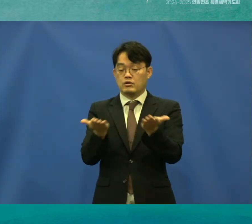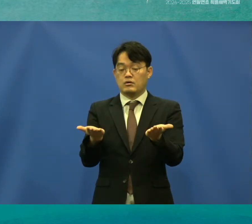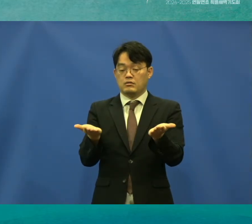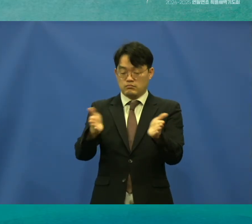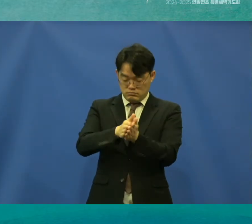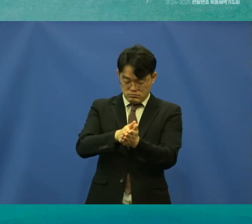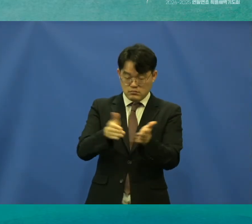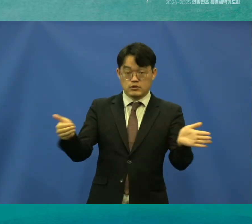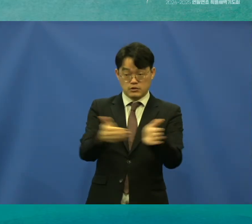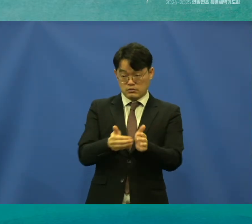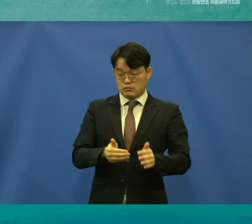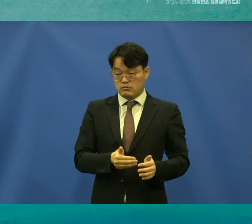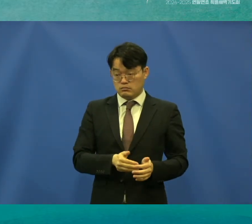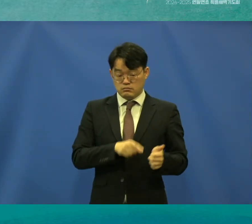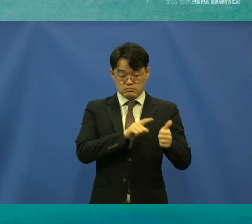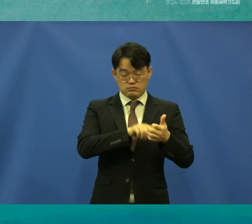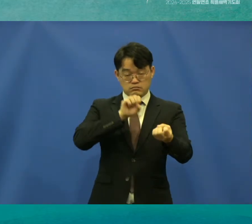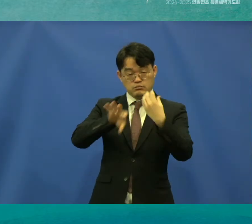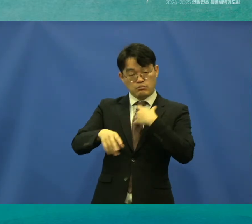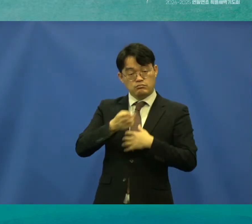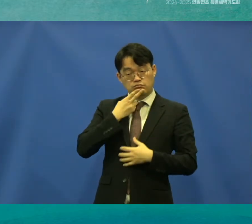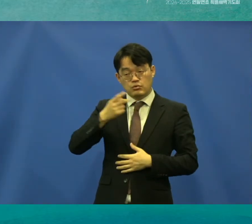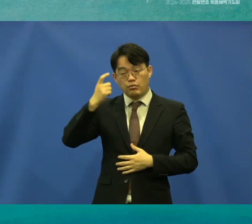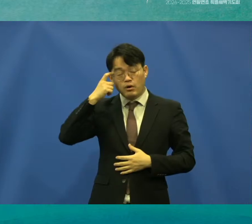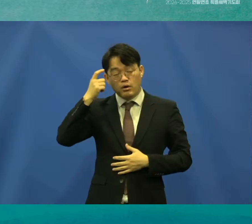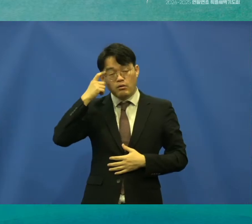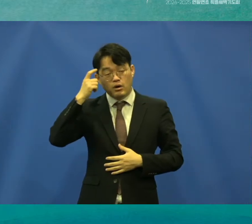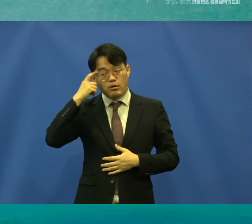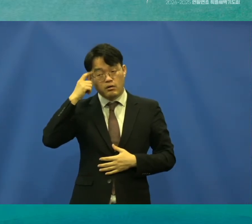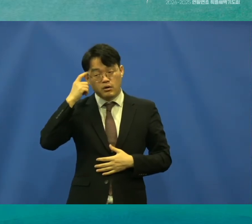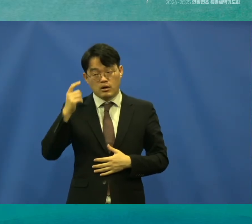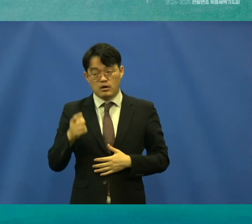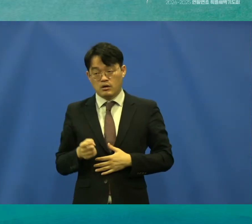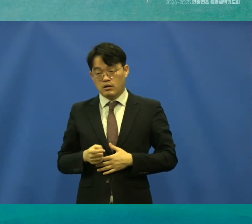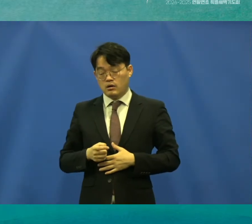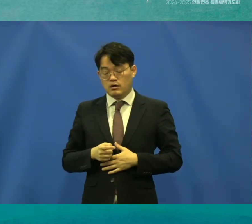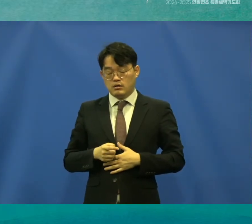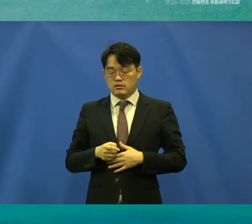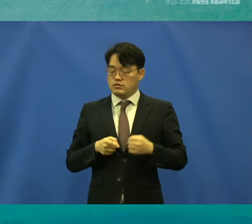왜 답을 하지 않았을까요? 알 수는 없습니다.